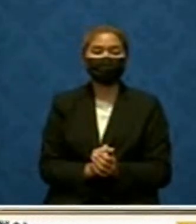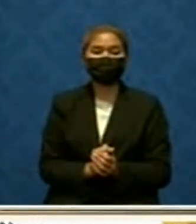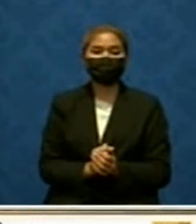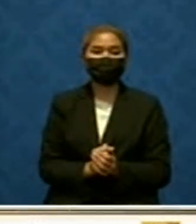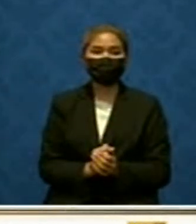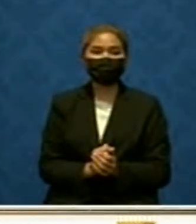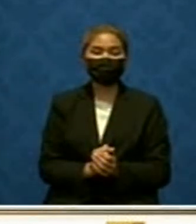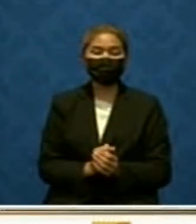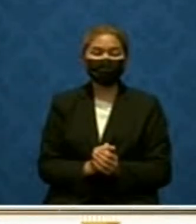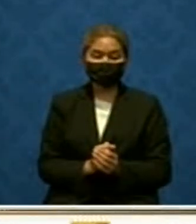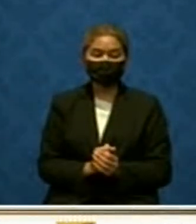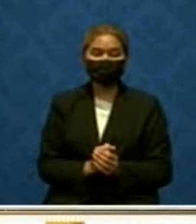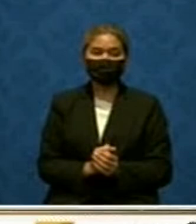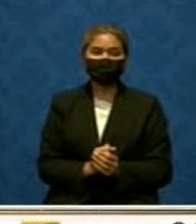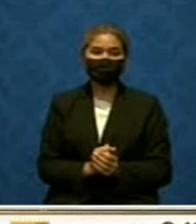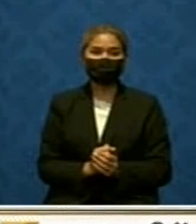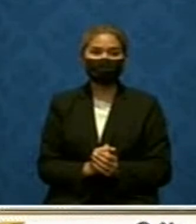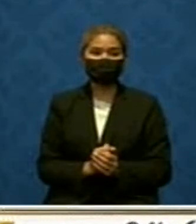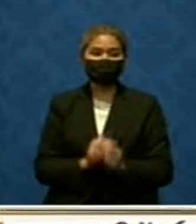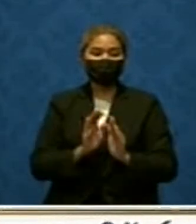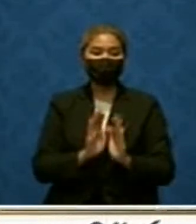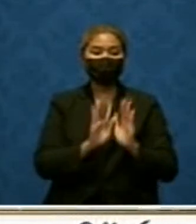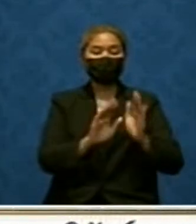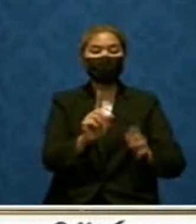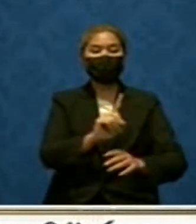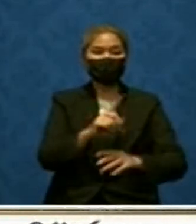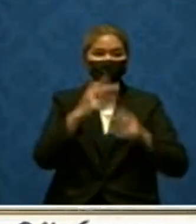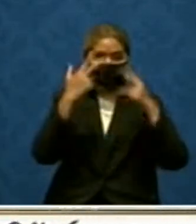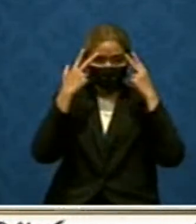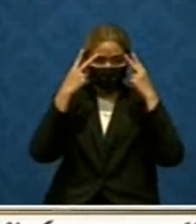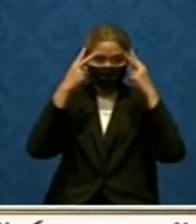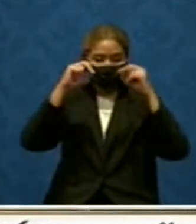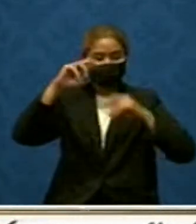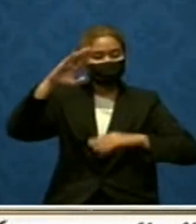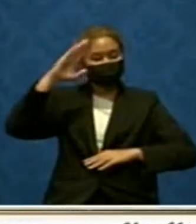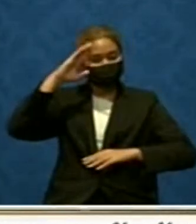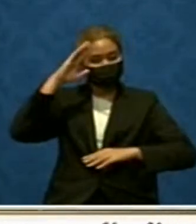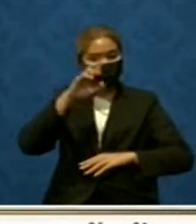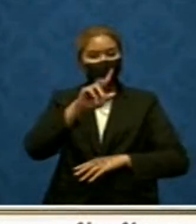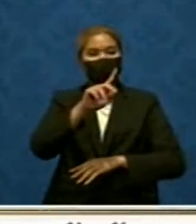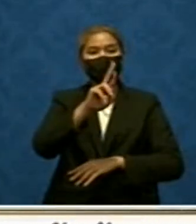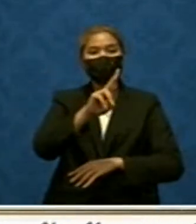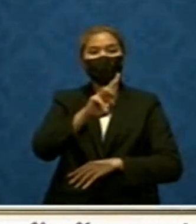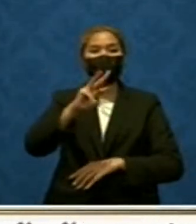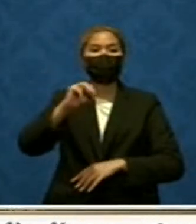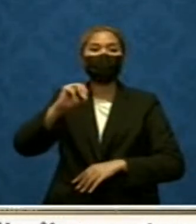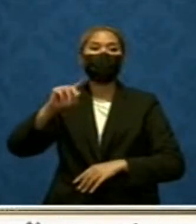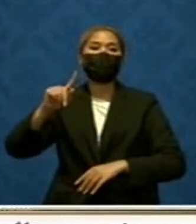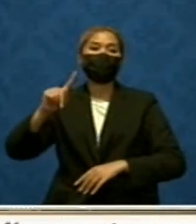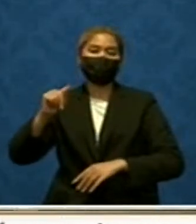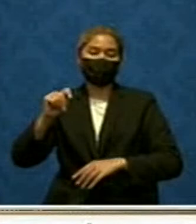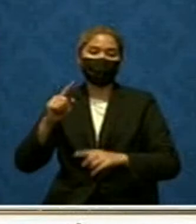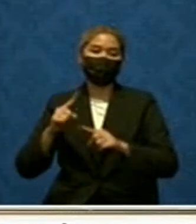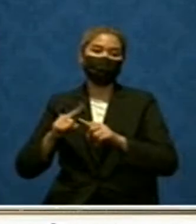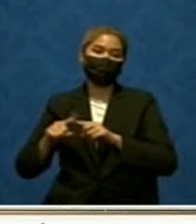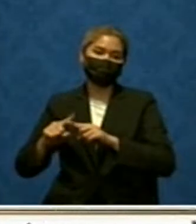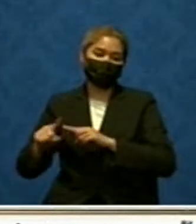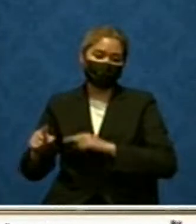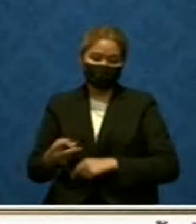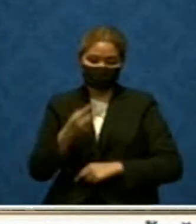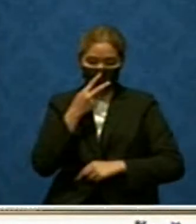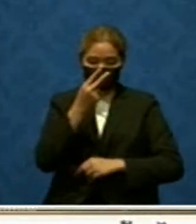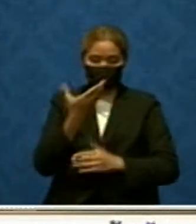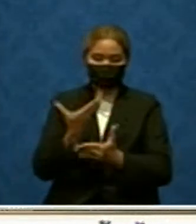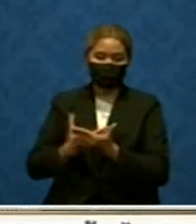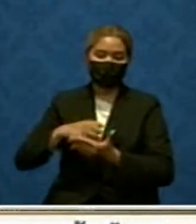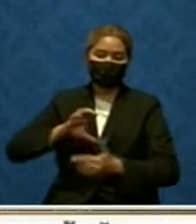ผมอยากจะบอก ถามาทานผ่านไปยังนายกลฐมตรีท่นัมตที่นั่งอยกนะครั ท่าน ไปเลีกกองทุนมาดูเลยนะครับท่านเป็ลฐมตรี